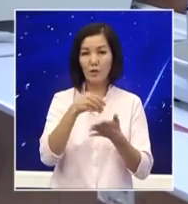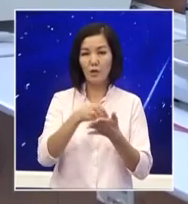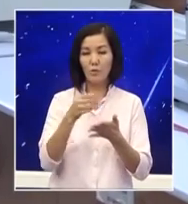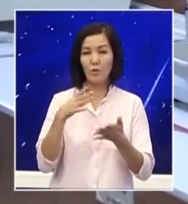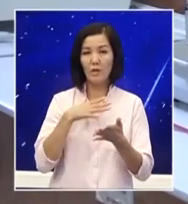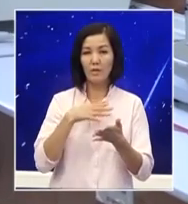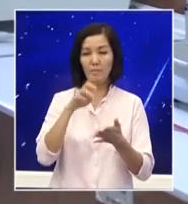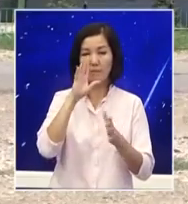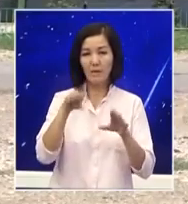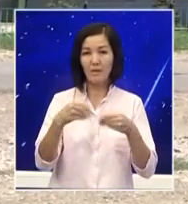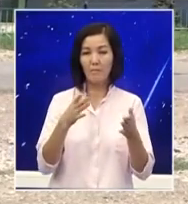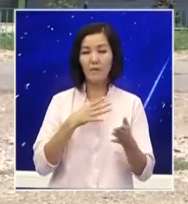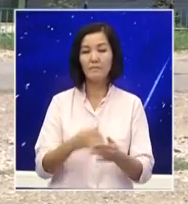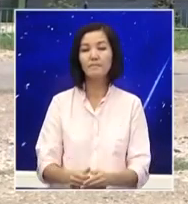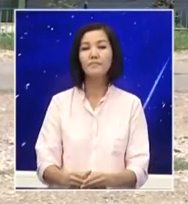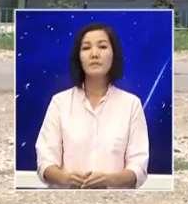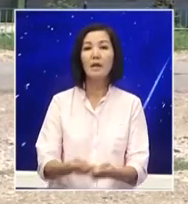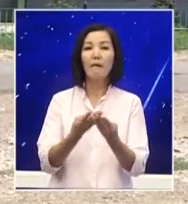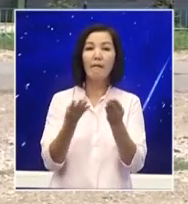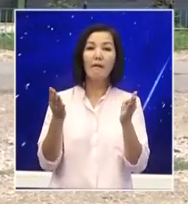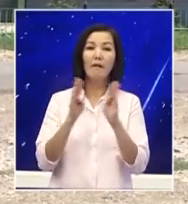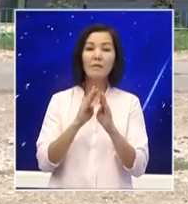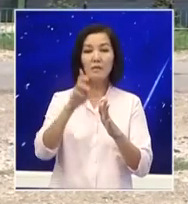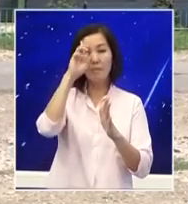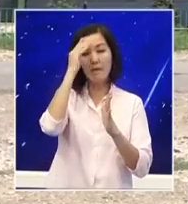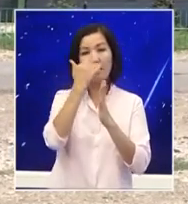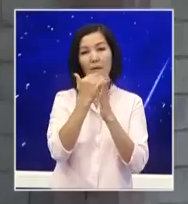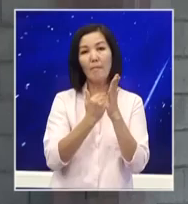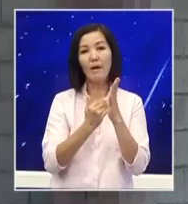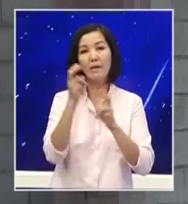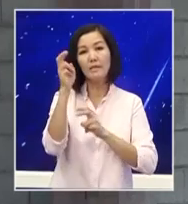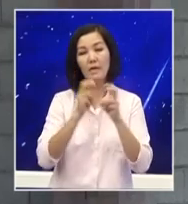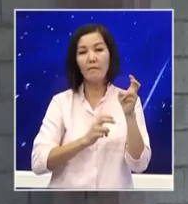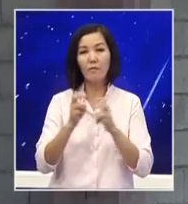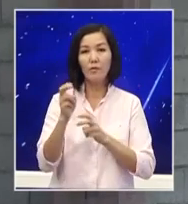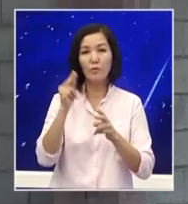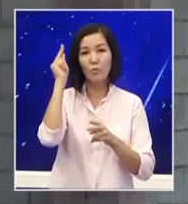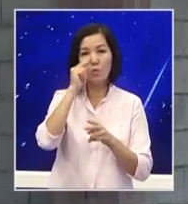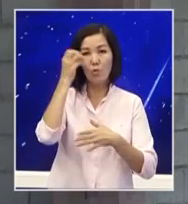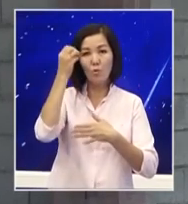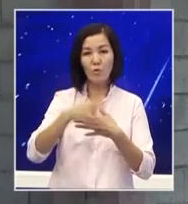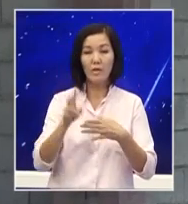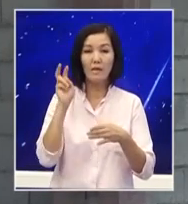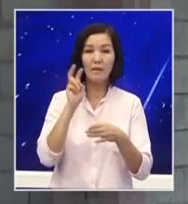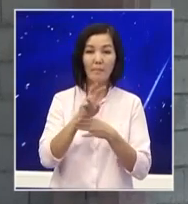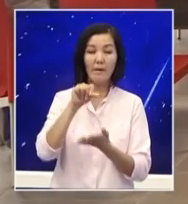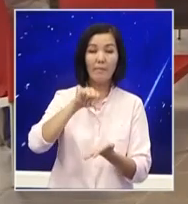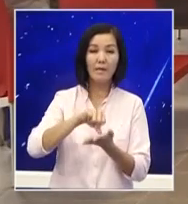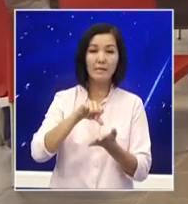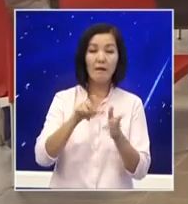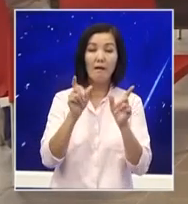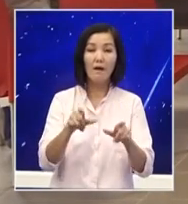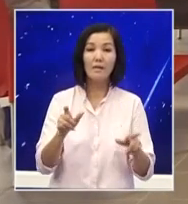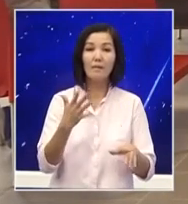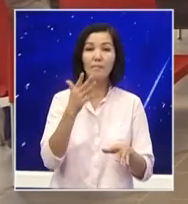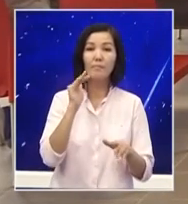тарапынан беріліп отырды. Карантин кезінде бағдарлама қатысушылары Жаркент крахмал сырне зауытының оқу орталығында оқыды. Мұнда азаматтарға